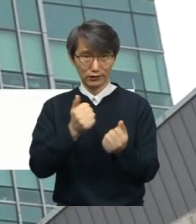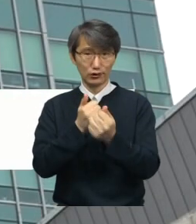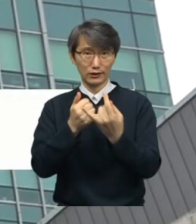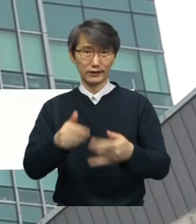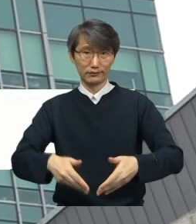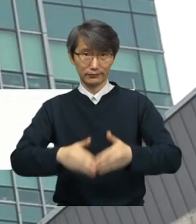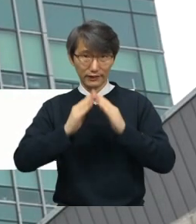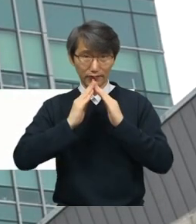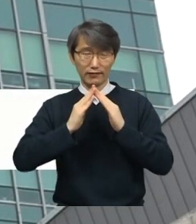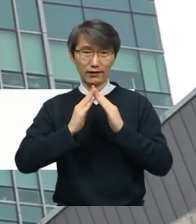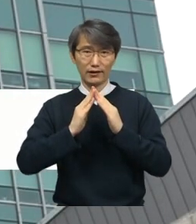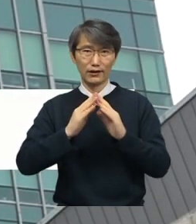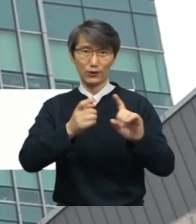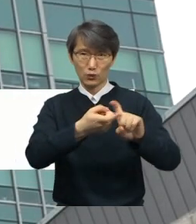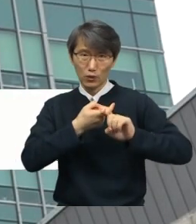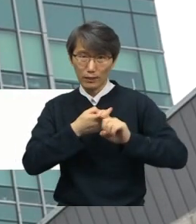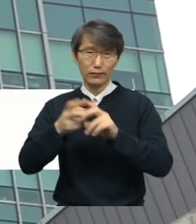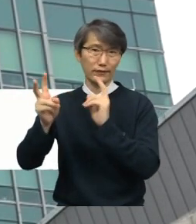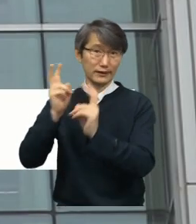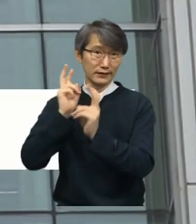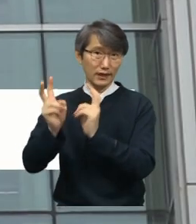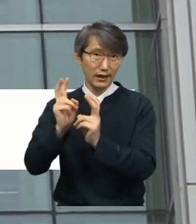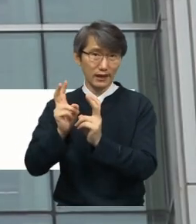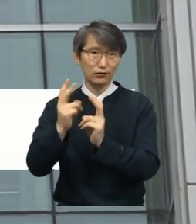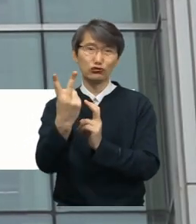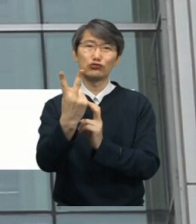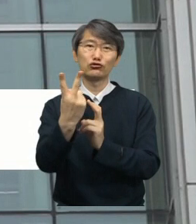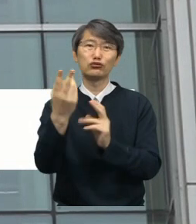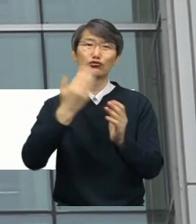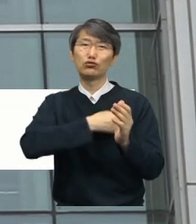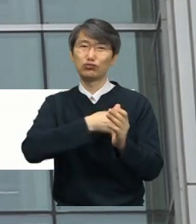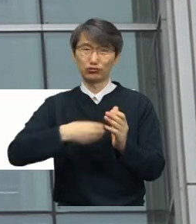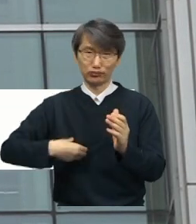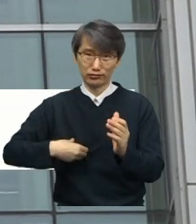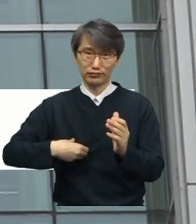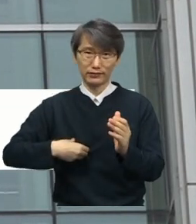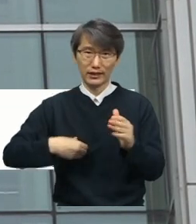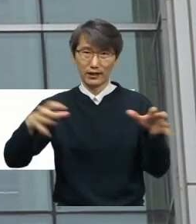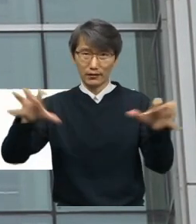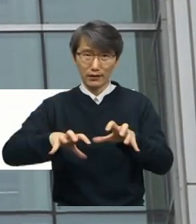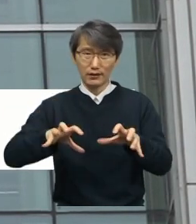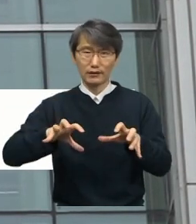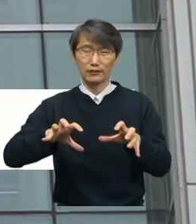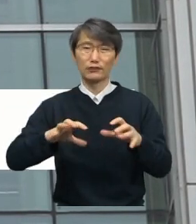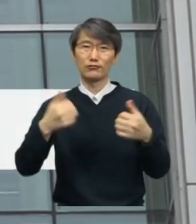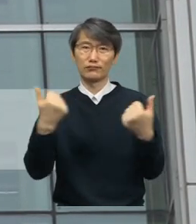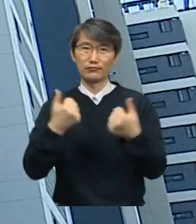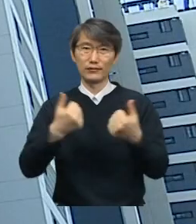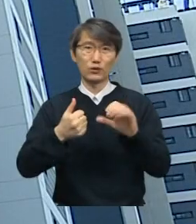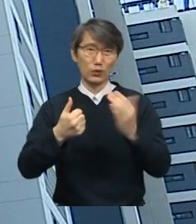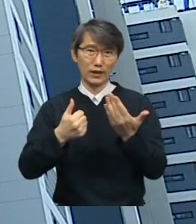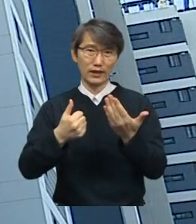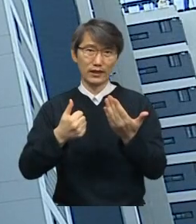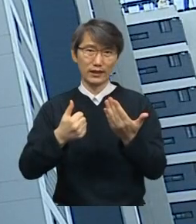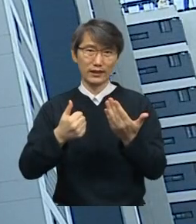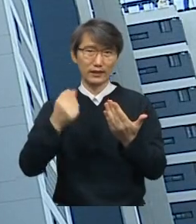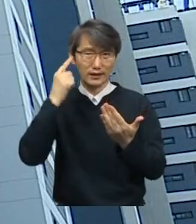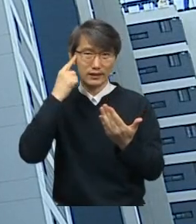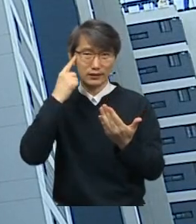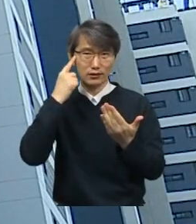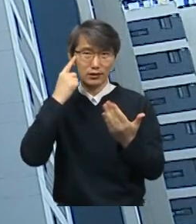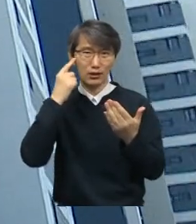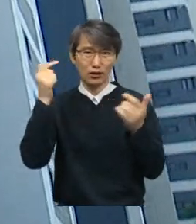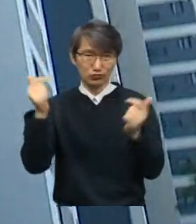갈등조정위원회를 구성해 조합과 시공사, 공무원 등이 협상 테이블에 마주한 겁니다. 위원회는 이견을 줄이기